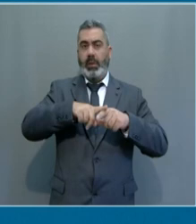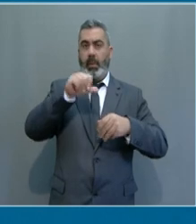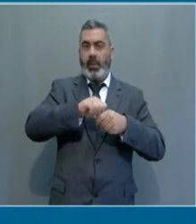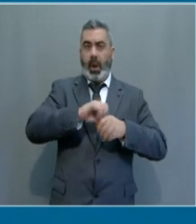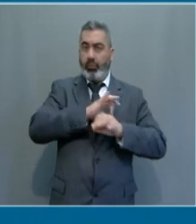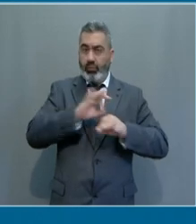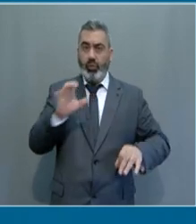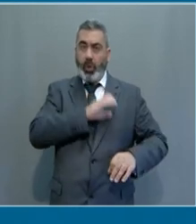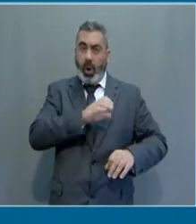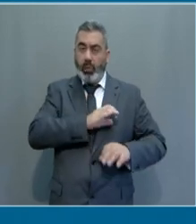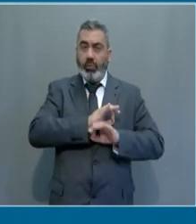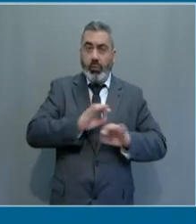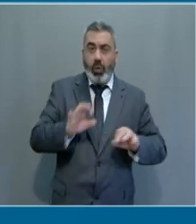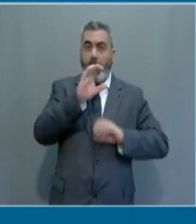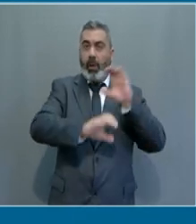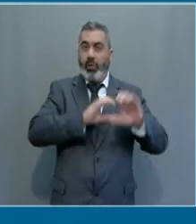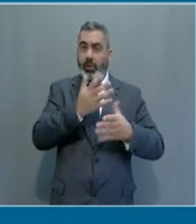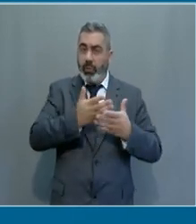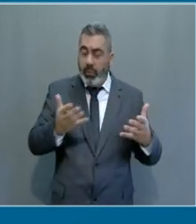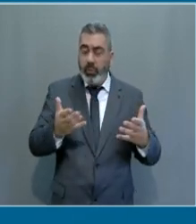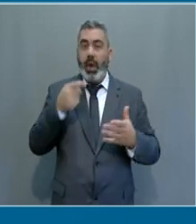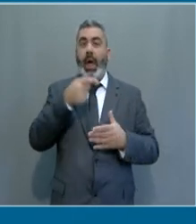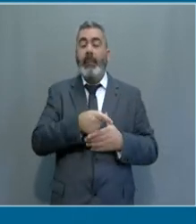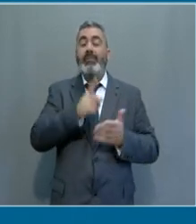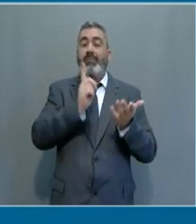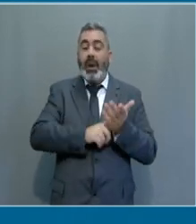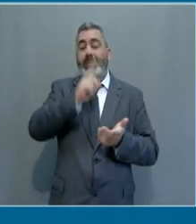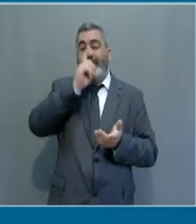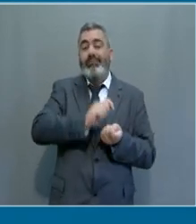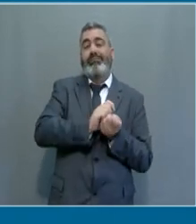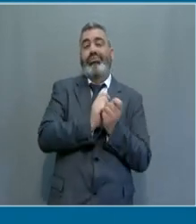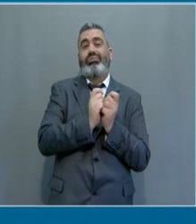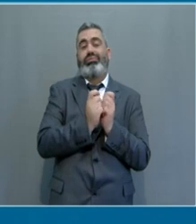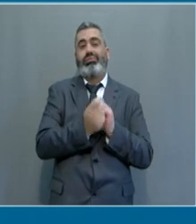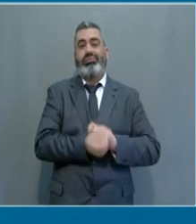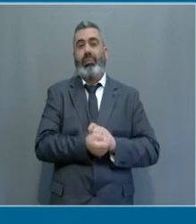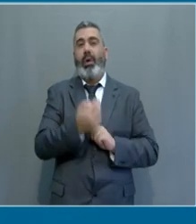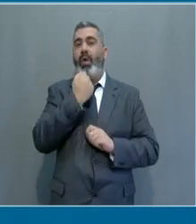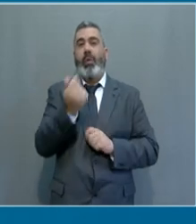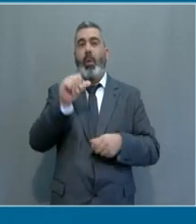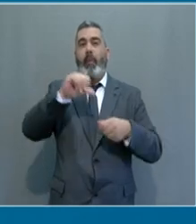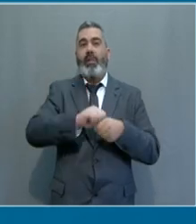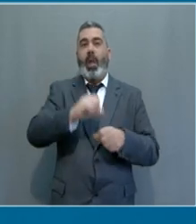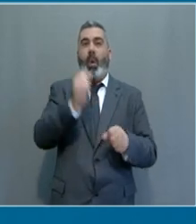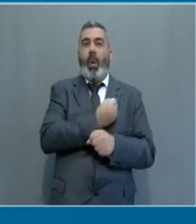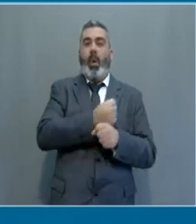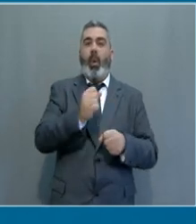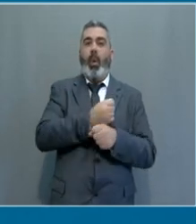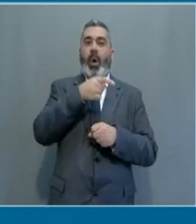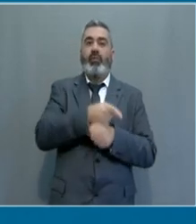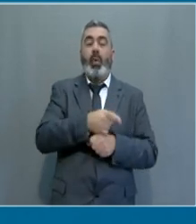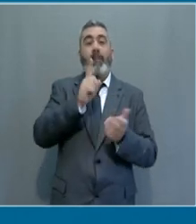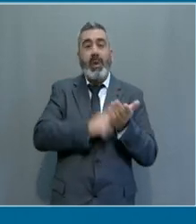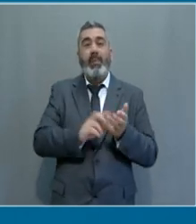εταιρεία, με μεγάλες επενδύσεις, εάν δεν αλλάζαμε, δεν θα μπορούσαμε να συνεχίσουμε να είμαστε πρωταγωνιστές στον κλάδο της